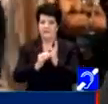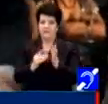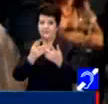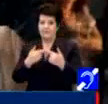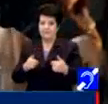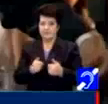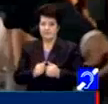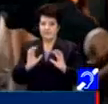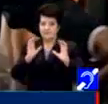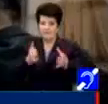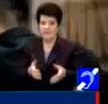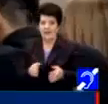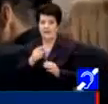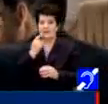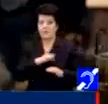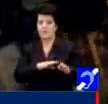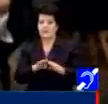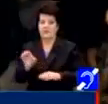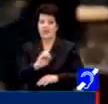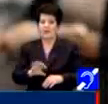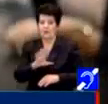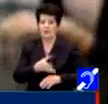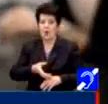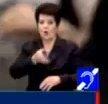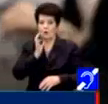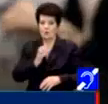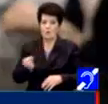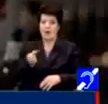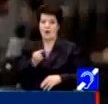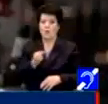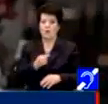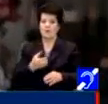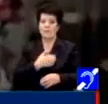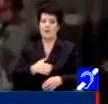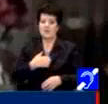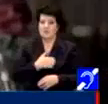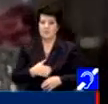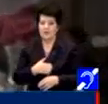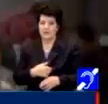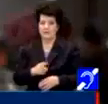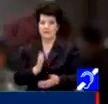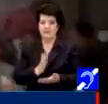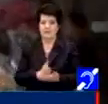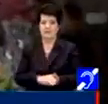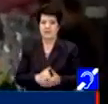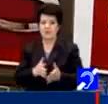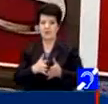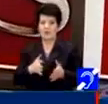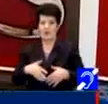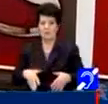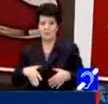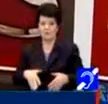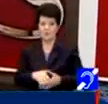Organizației Mondiale a Sănătății arată că la nivel european consumul de alcool a devenit a șasea cauză principală de morbiditate. Dumneavoastră consumați